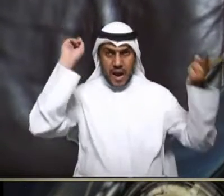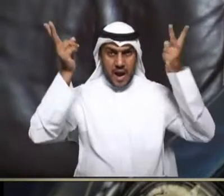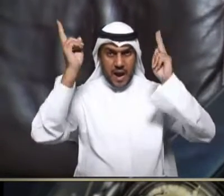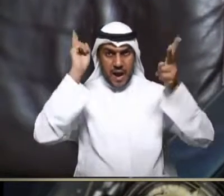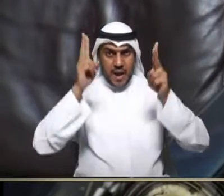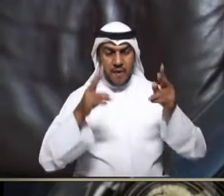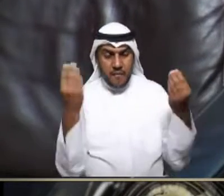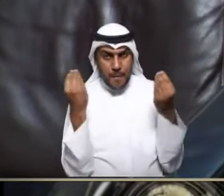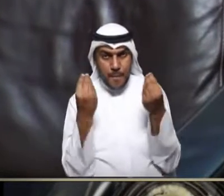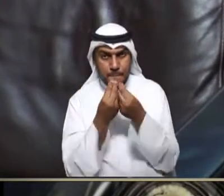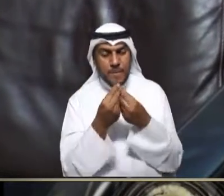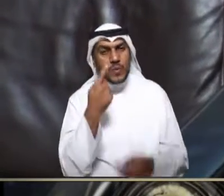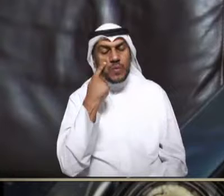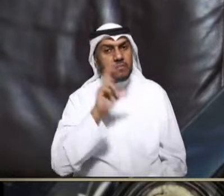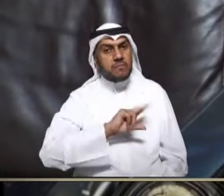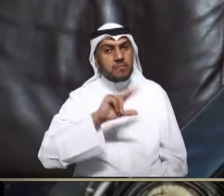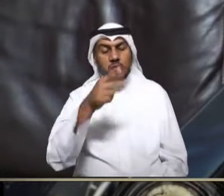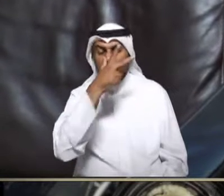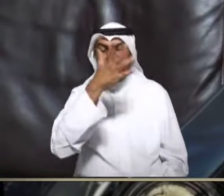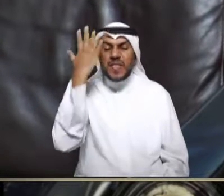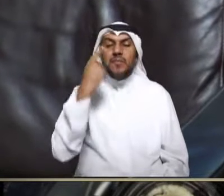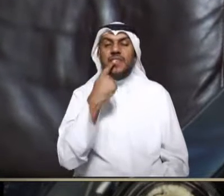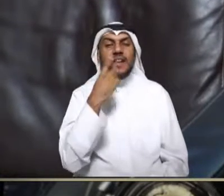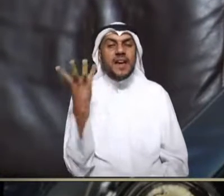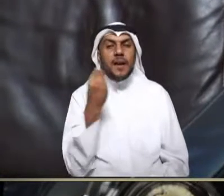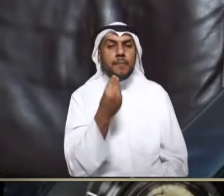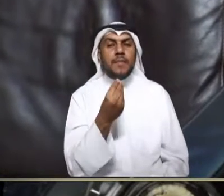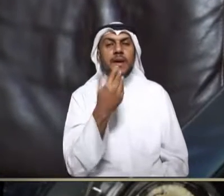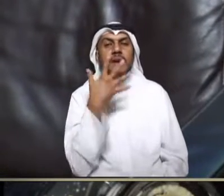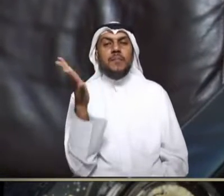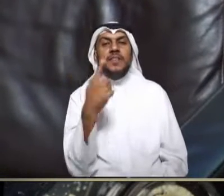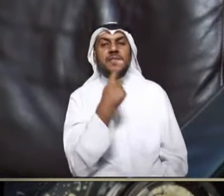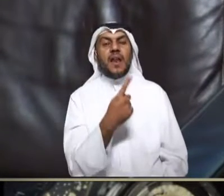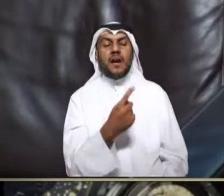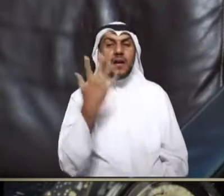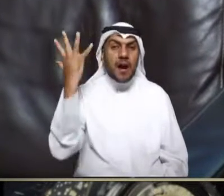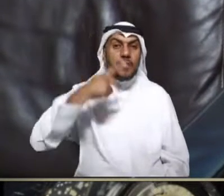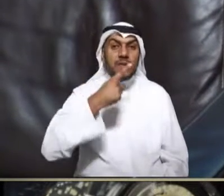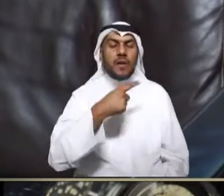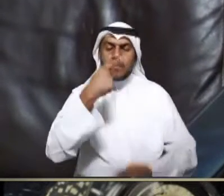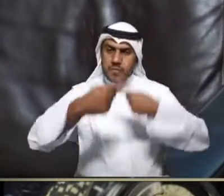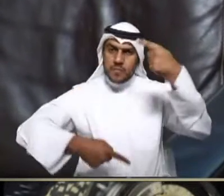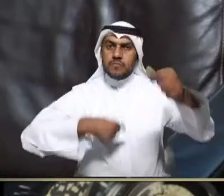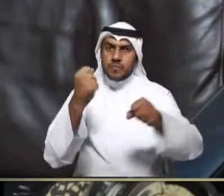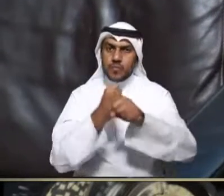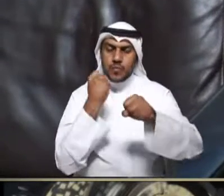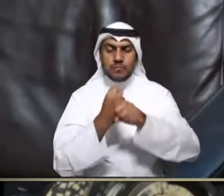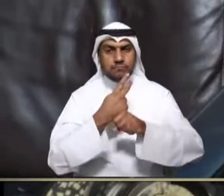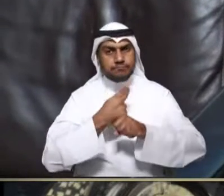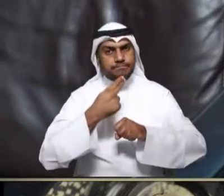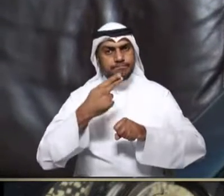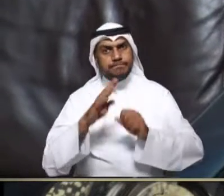يعكس مراحل عمر اتحاد إذاعات الدول العربية التي نهزت 50 عاما والتطور التقني